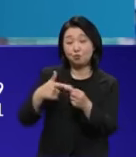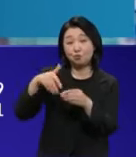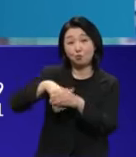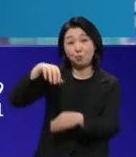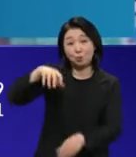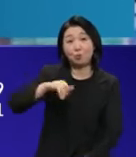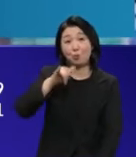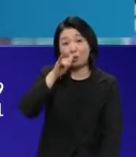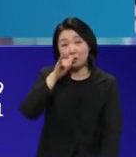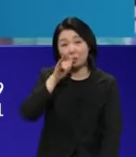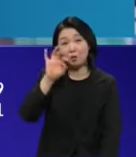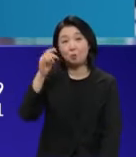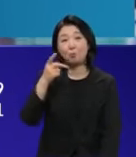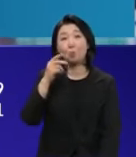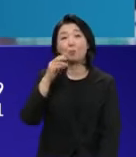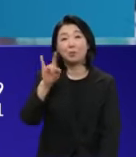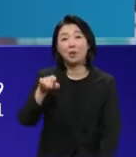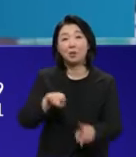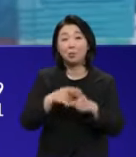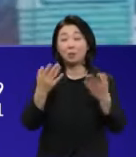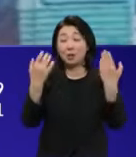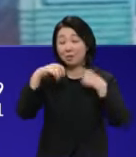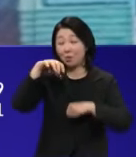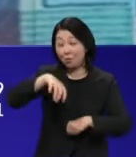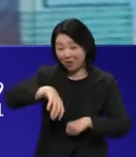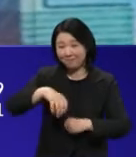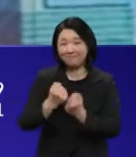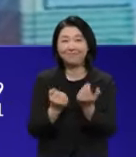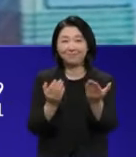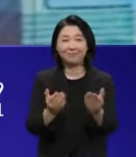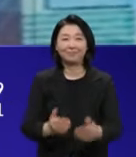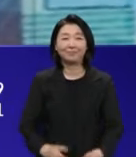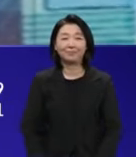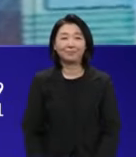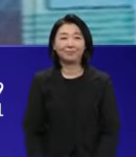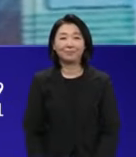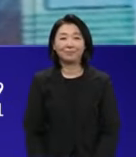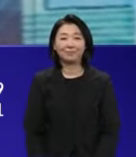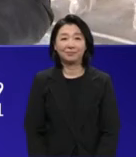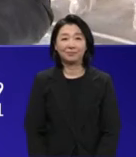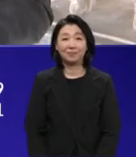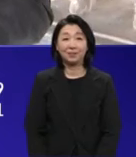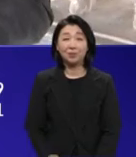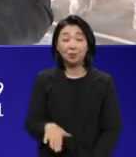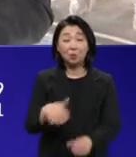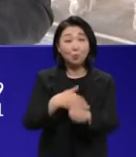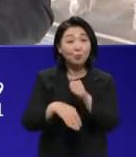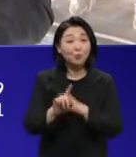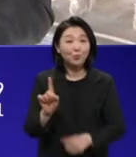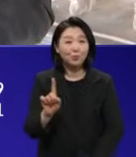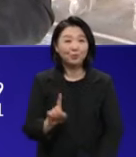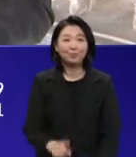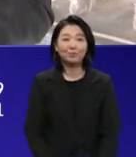제6투표소가 마련된 봄내 초등학교 체육관에 조승현 기자가 나가 있습니다. 조 기자, 그곳 분위기